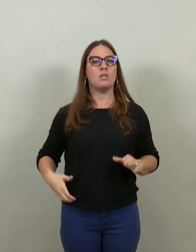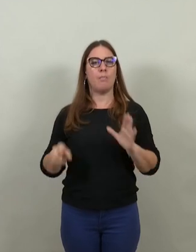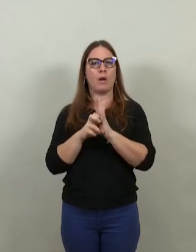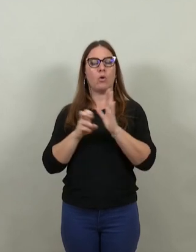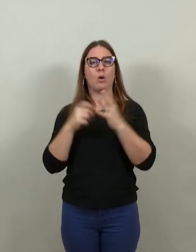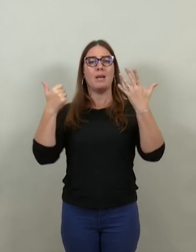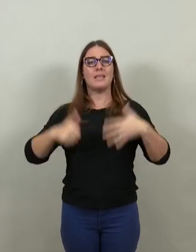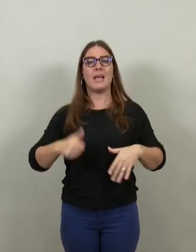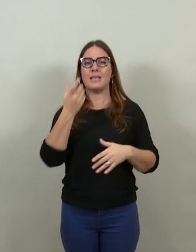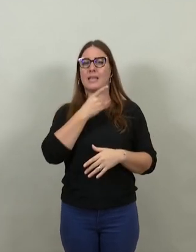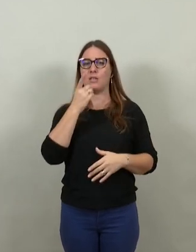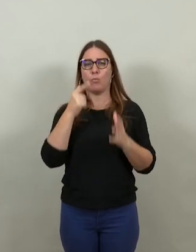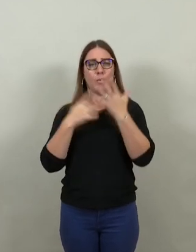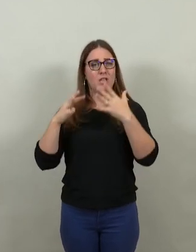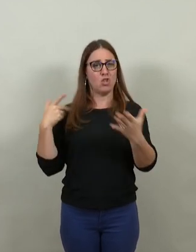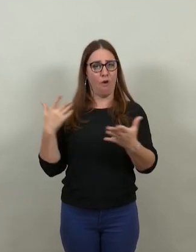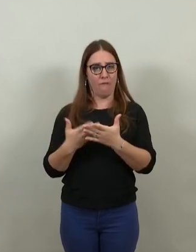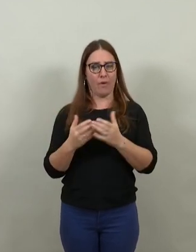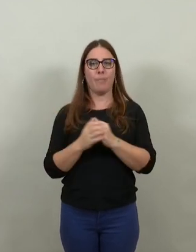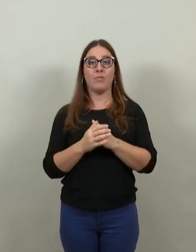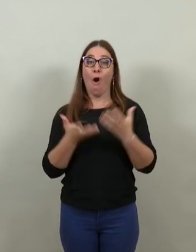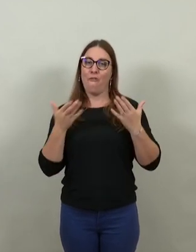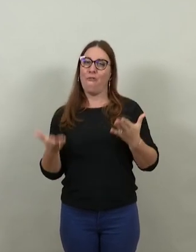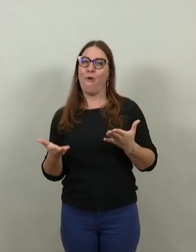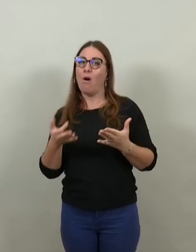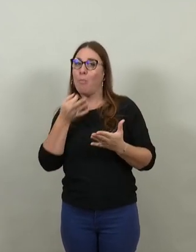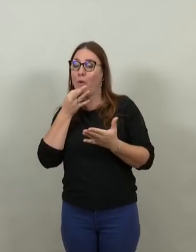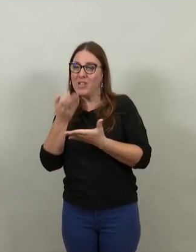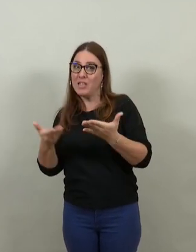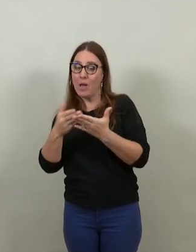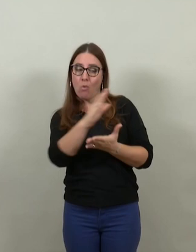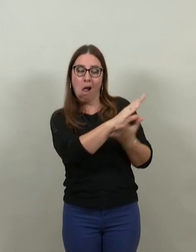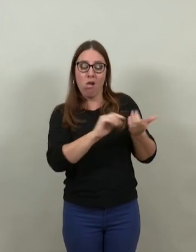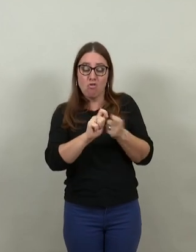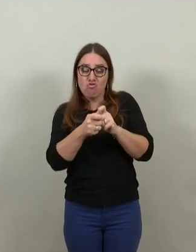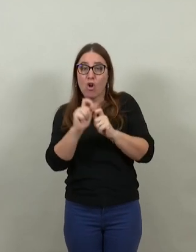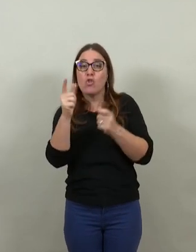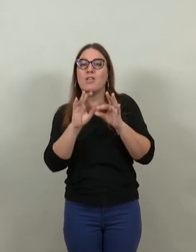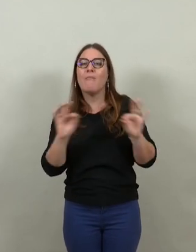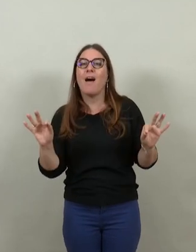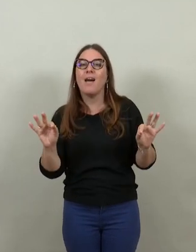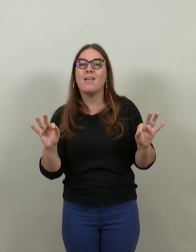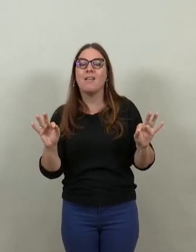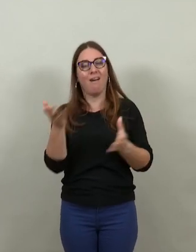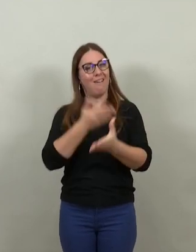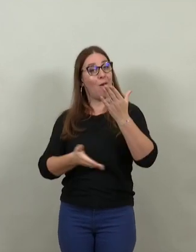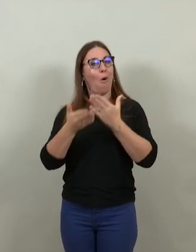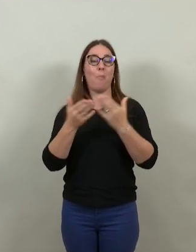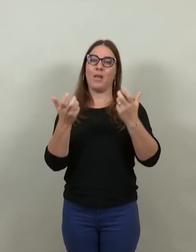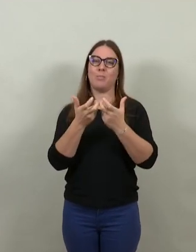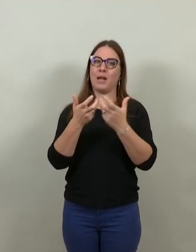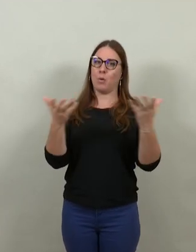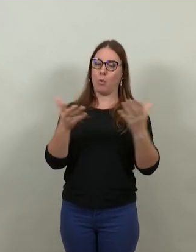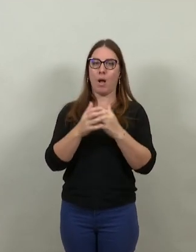16 décembre 2019 et pour l'adapter à la situation actuelle il suffit de modifier la deuxième phrase et de la remplacer par exemple